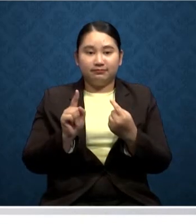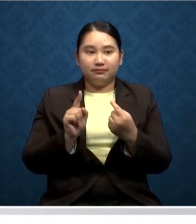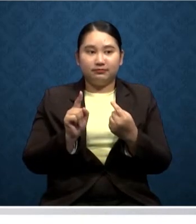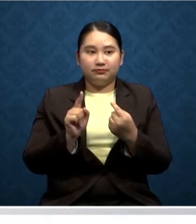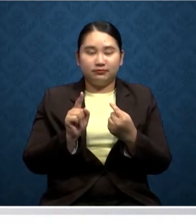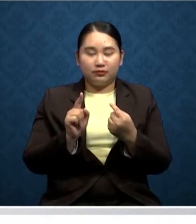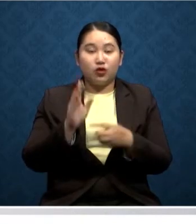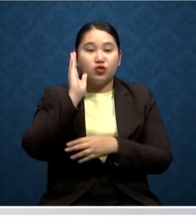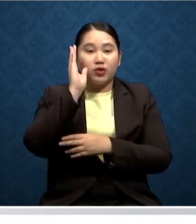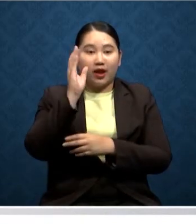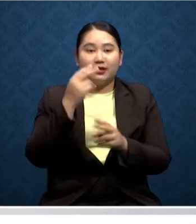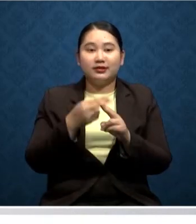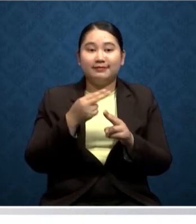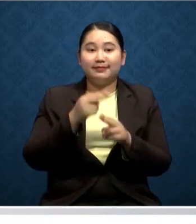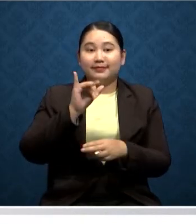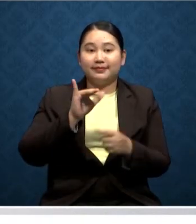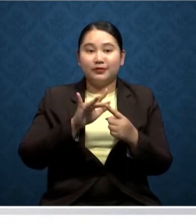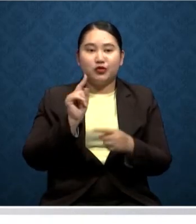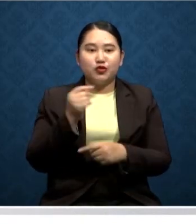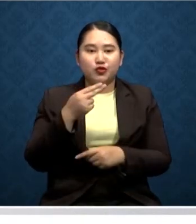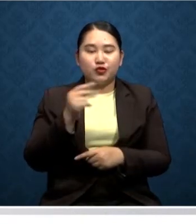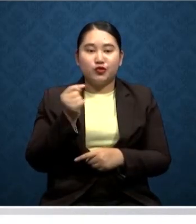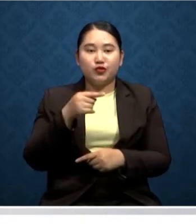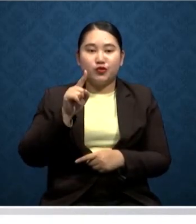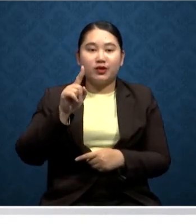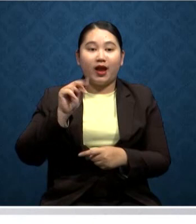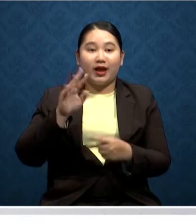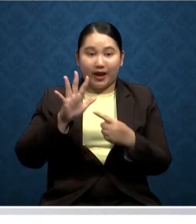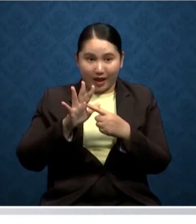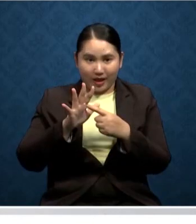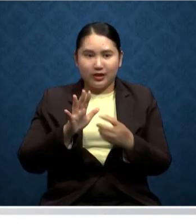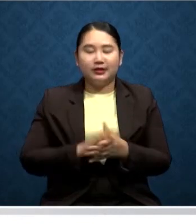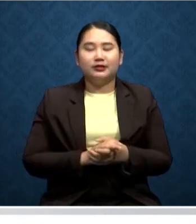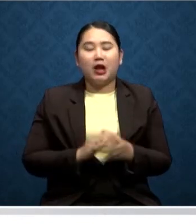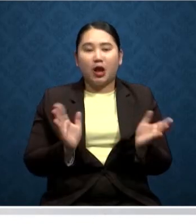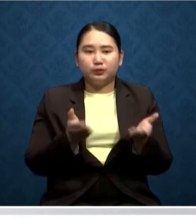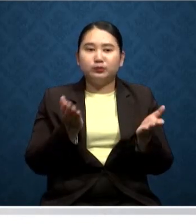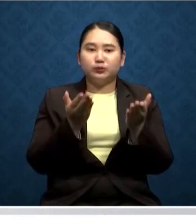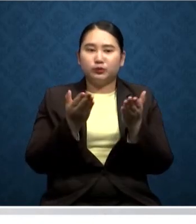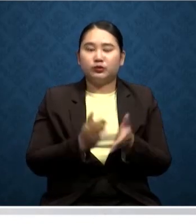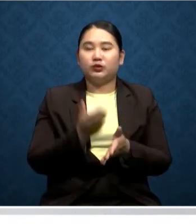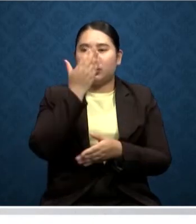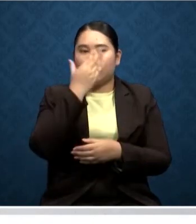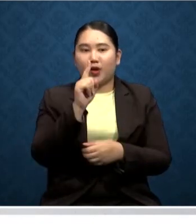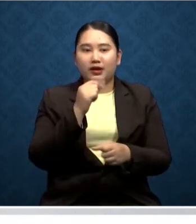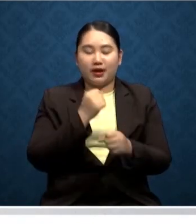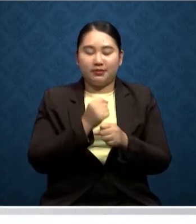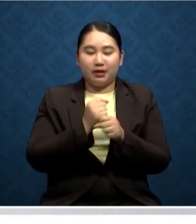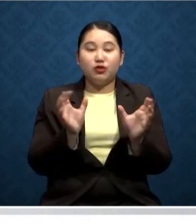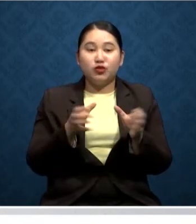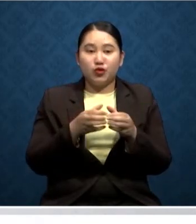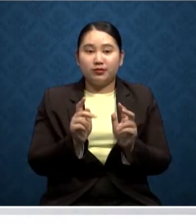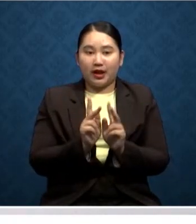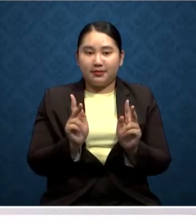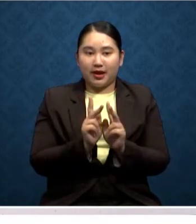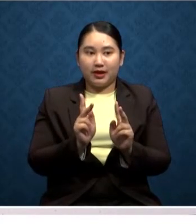ท่านยุทธนาไทยภักดีนะคะเนื่องจากว่าอ่าโดยรวมนะคะภารกิจของคณะกรรมาธิการ